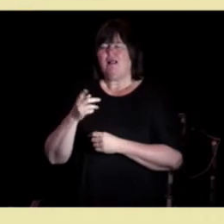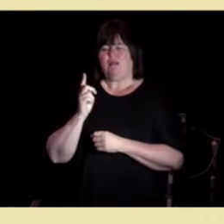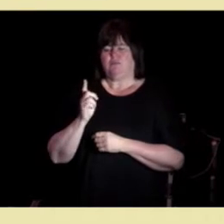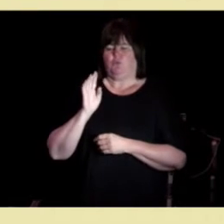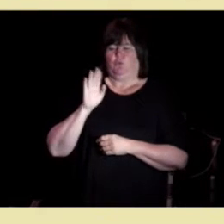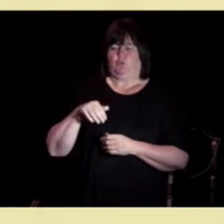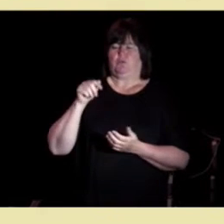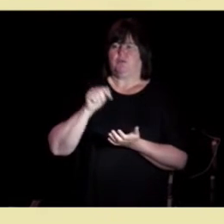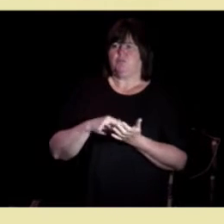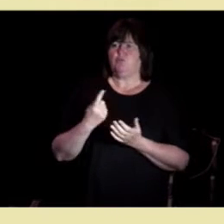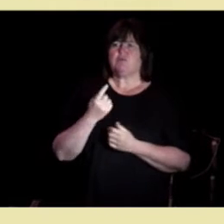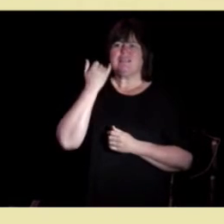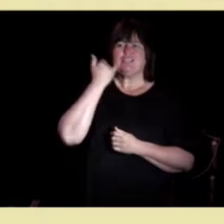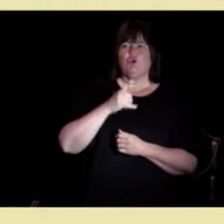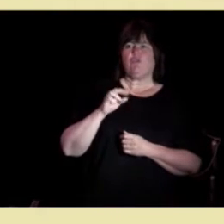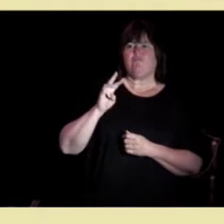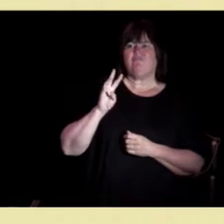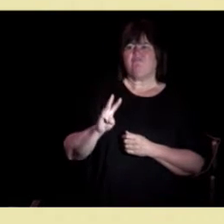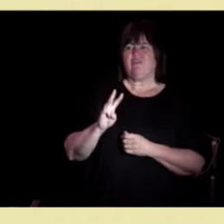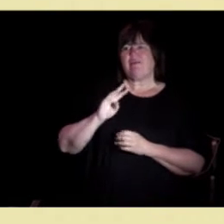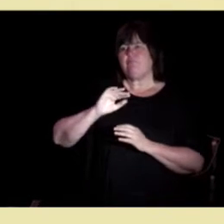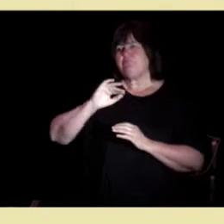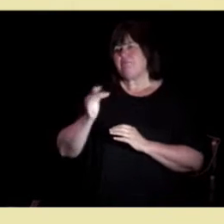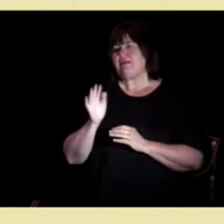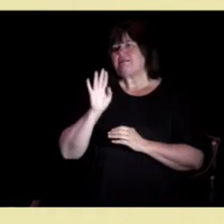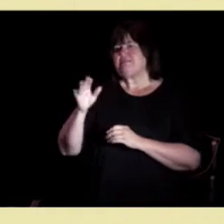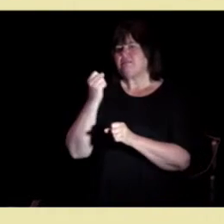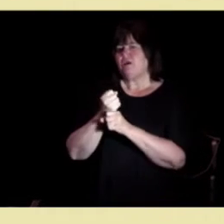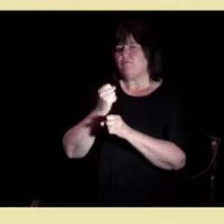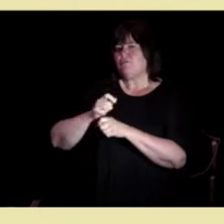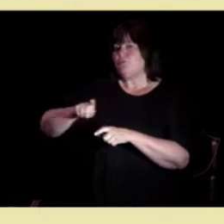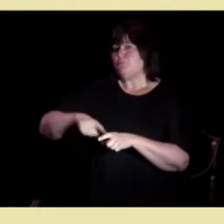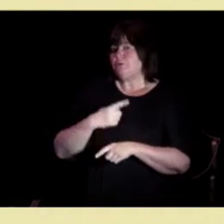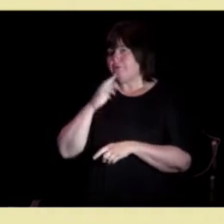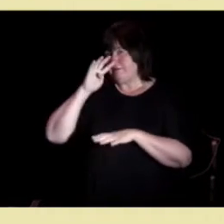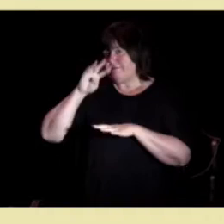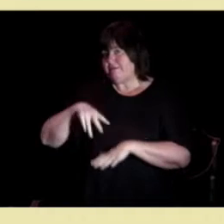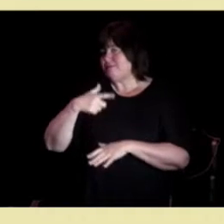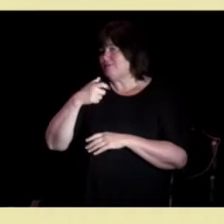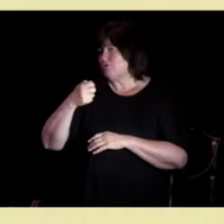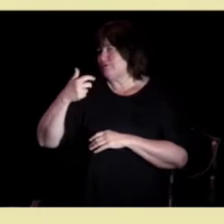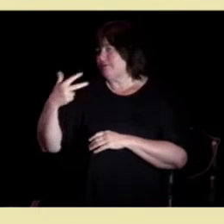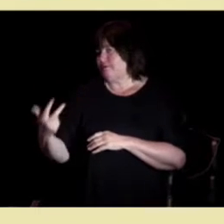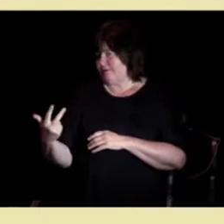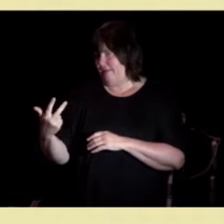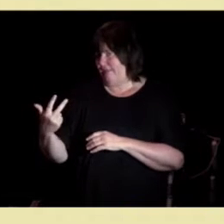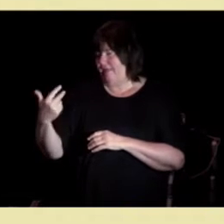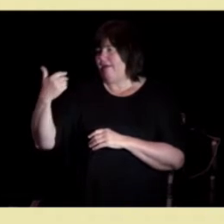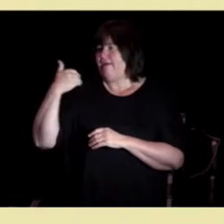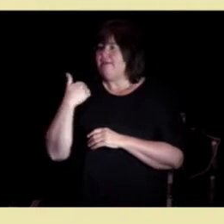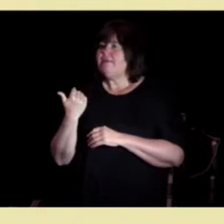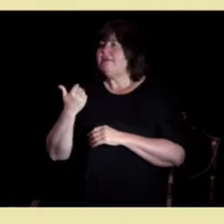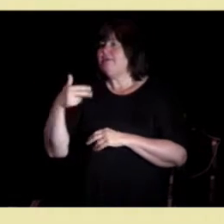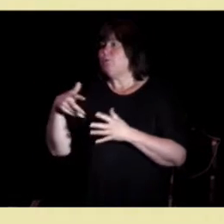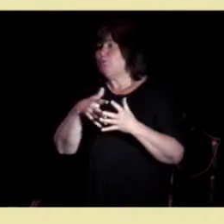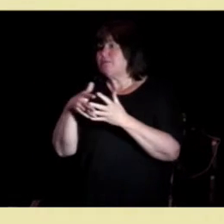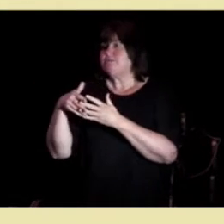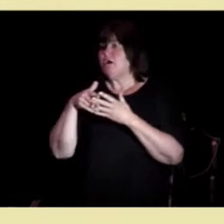Utgangspunktet er John Wenbergs arbeider som begynte i 1973 i USA og som senere er kalt Small Area Variation.